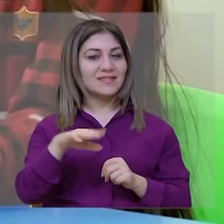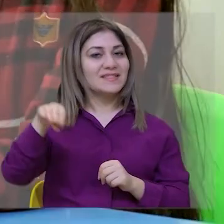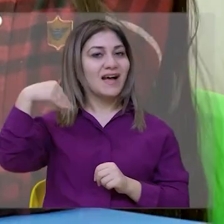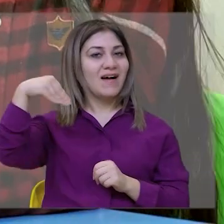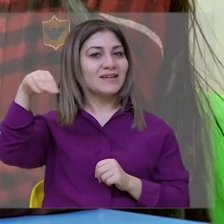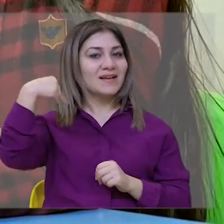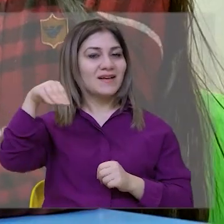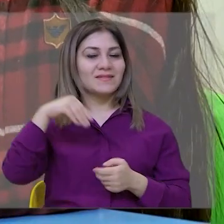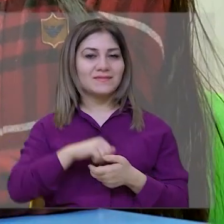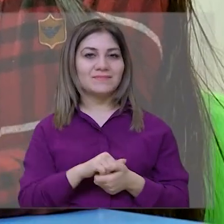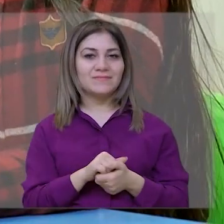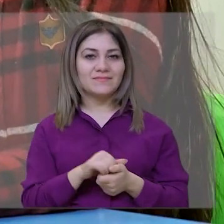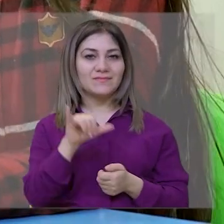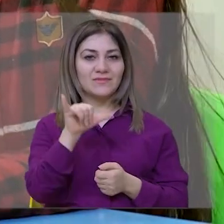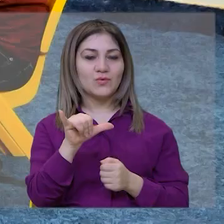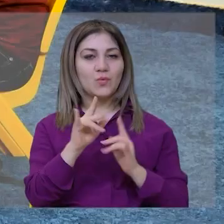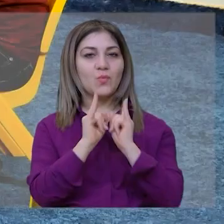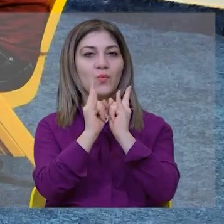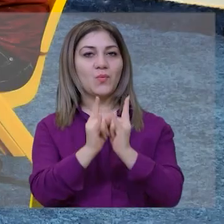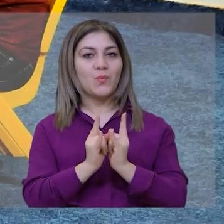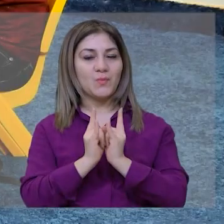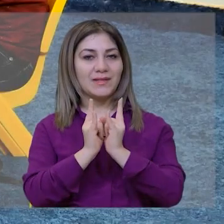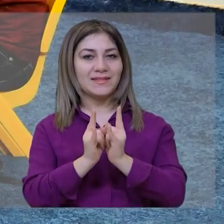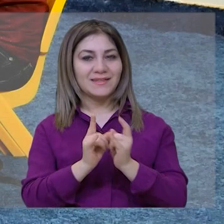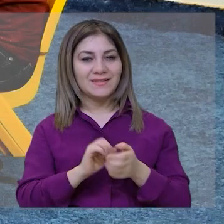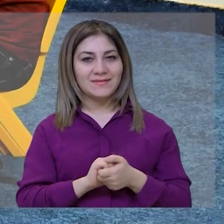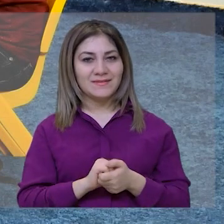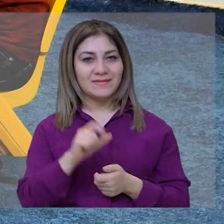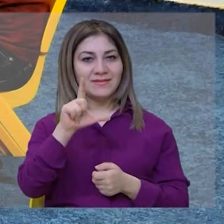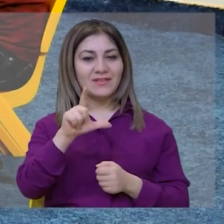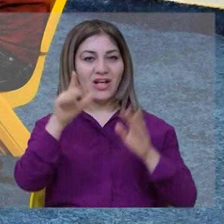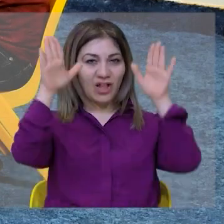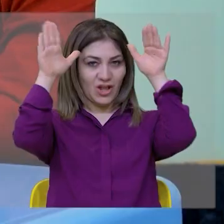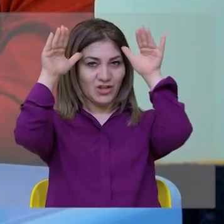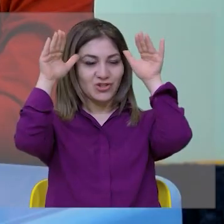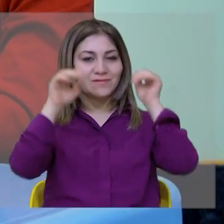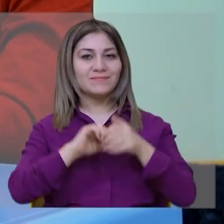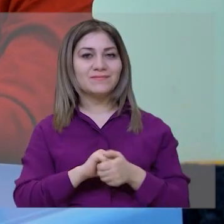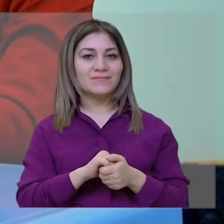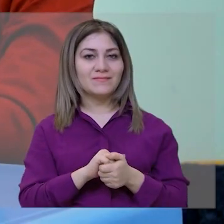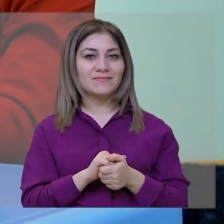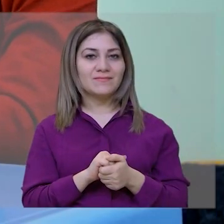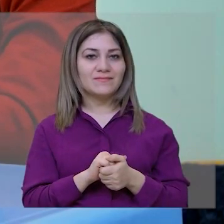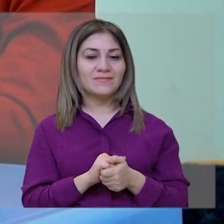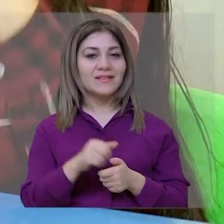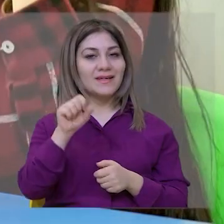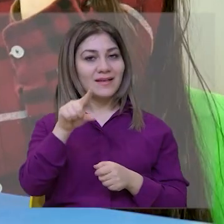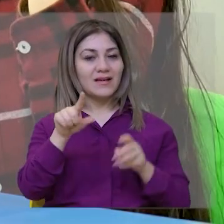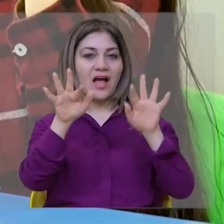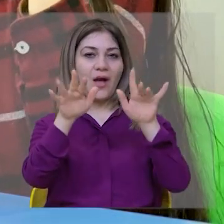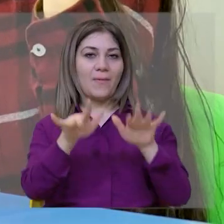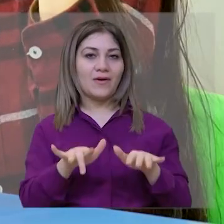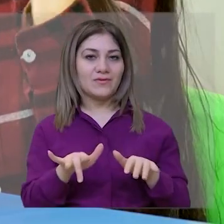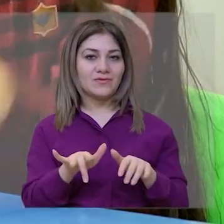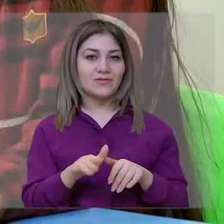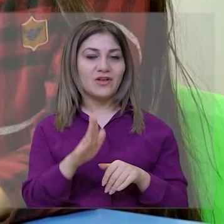Զանգակ։ Ու Ուղտ։ Ճիշտ է։ Ե Էշ։ Հհ Համակարգիչ։ Ճիշտ է։